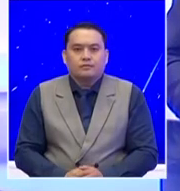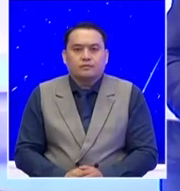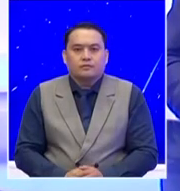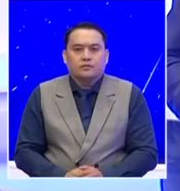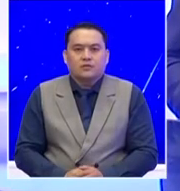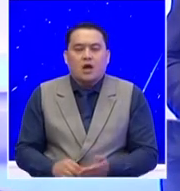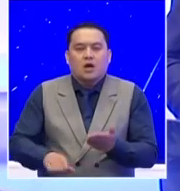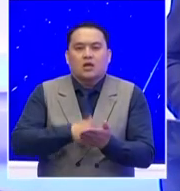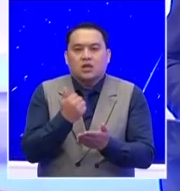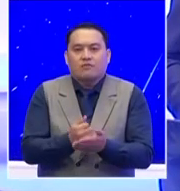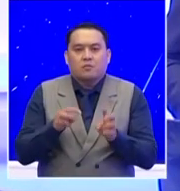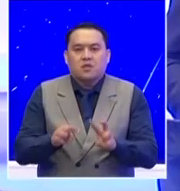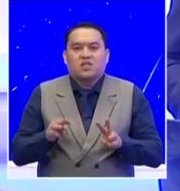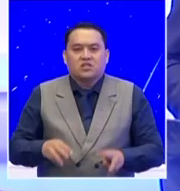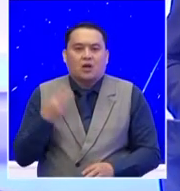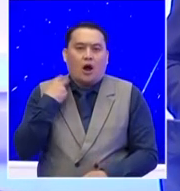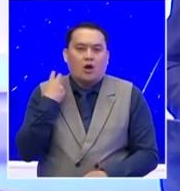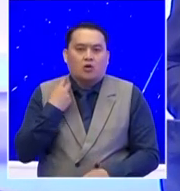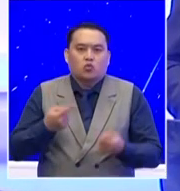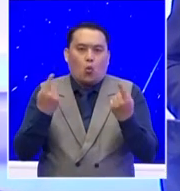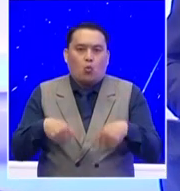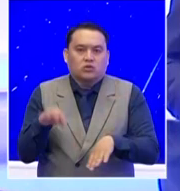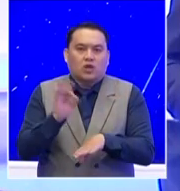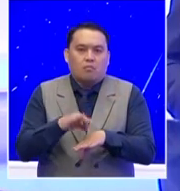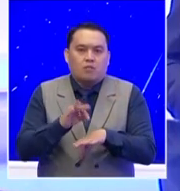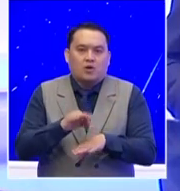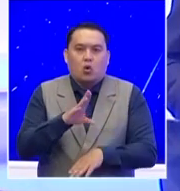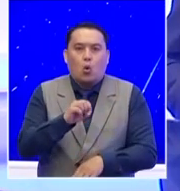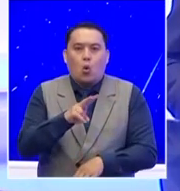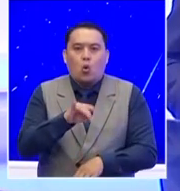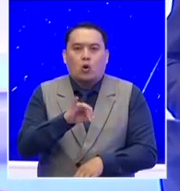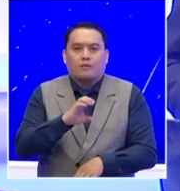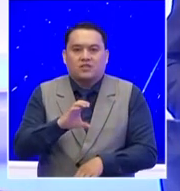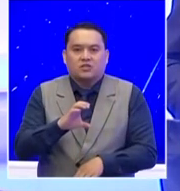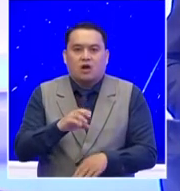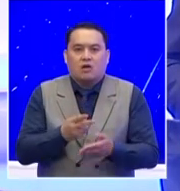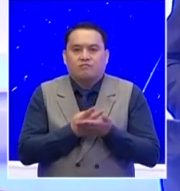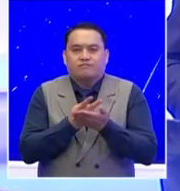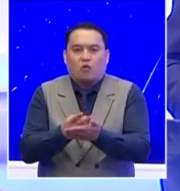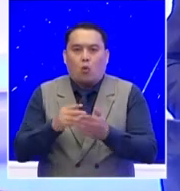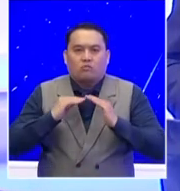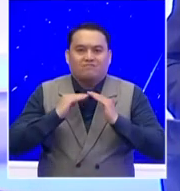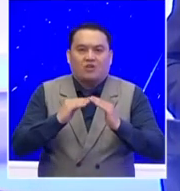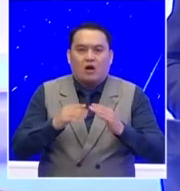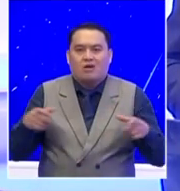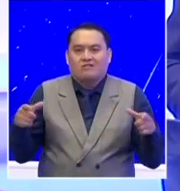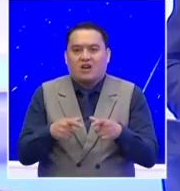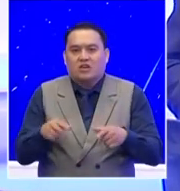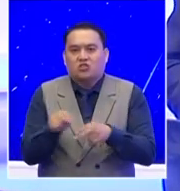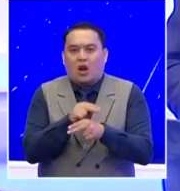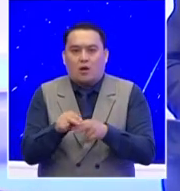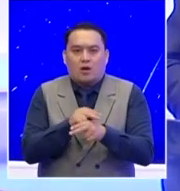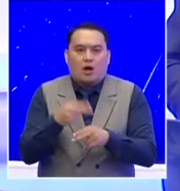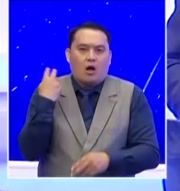Состояние премьер-министра Великобритании ухудшилось. Заболевший коронавирусом Борис Джонсон помещен в отделение реанимации и интенсивной